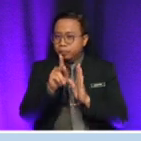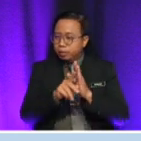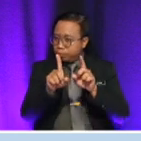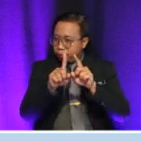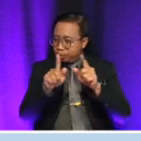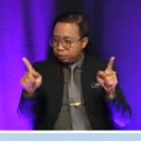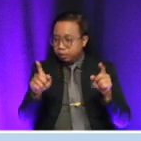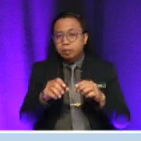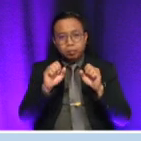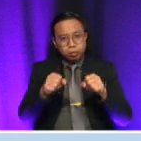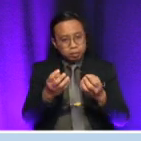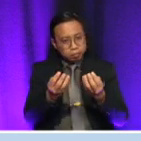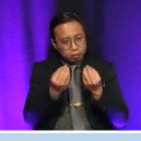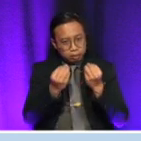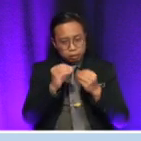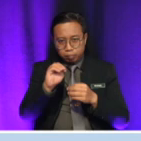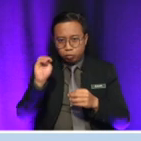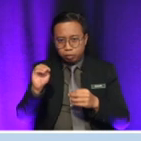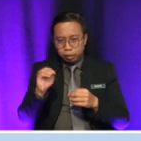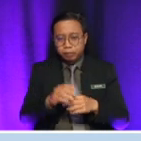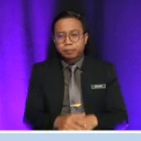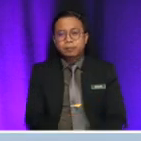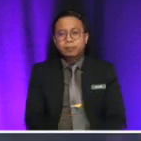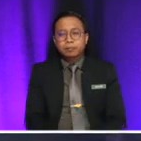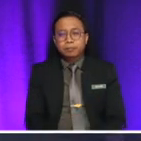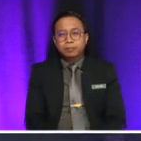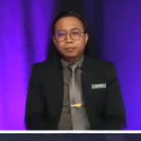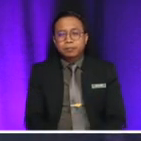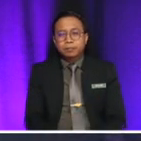boleh kita minta di atas kalian